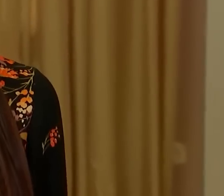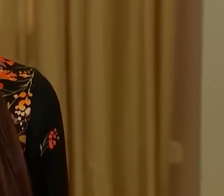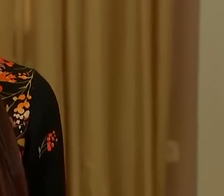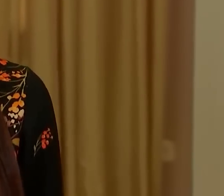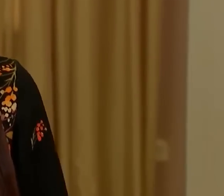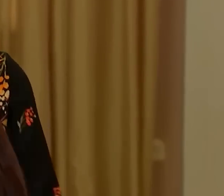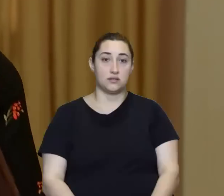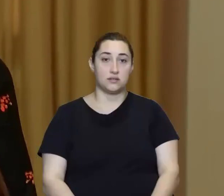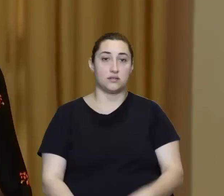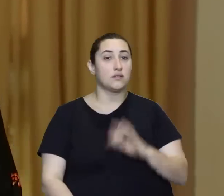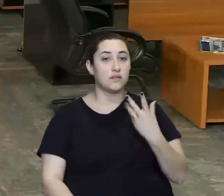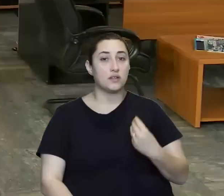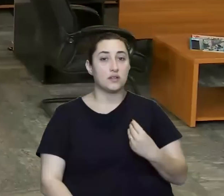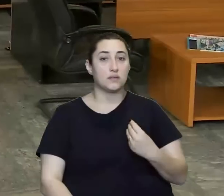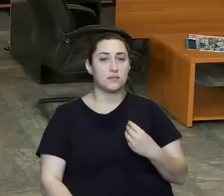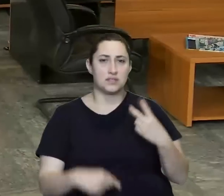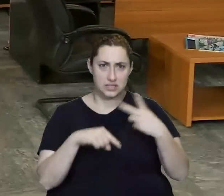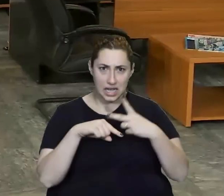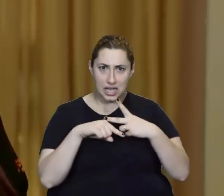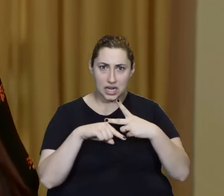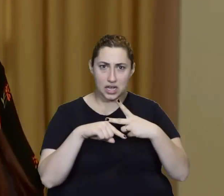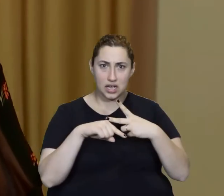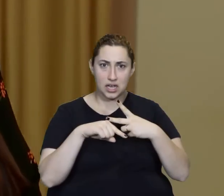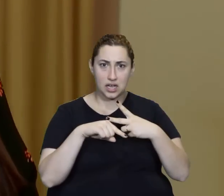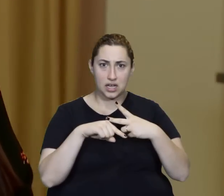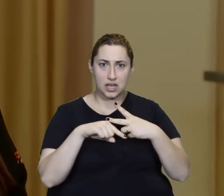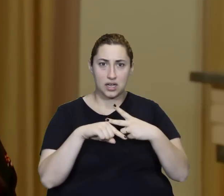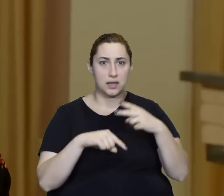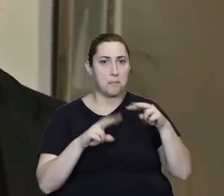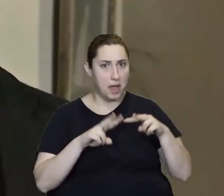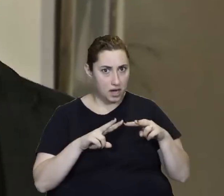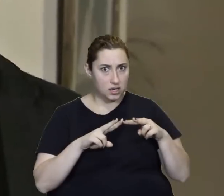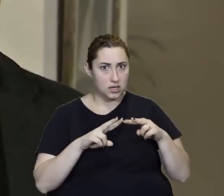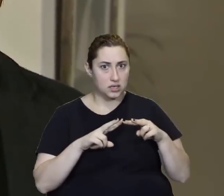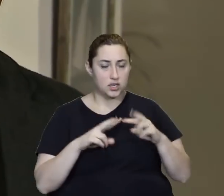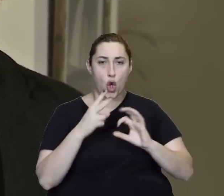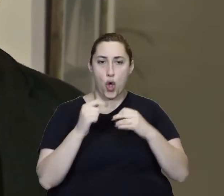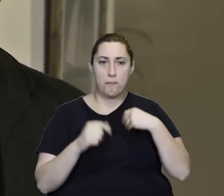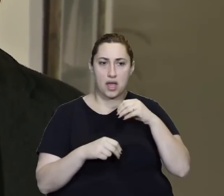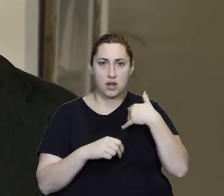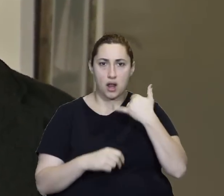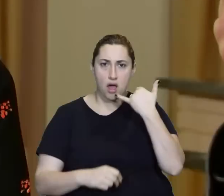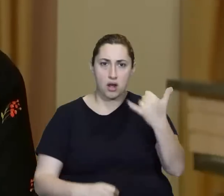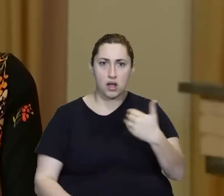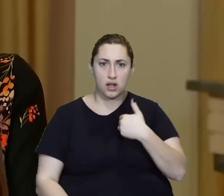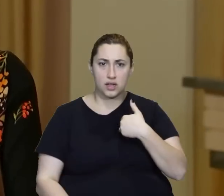kulağına. Efendim? Zehra. Mert. Ömer'i aramıştım ama.